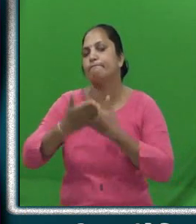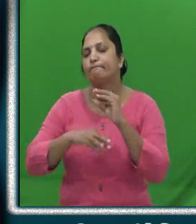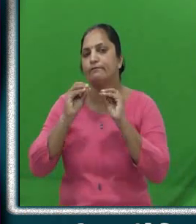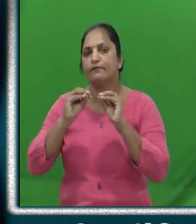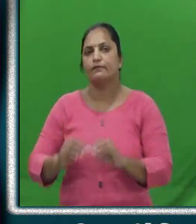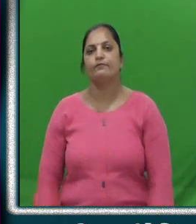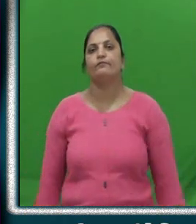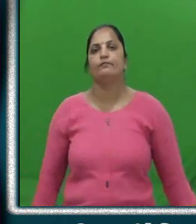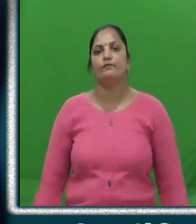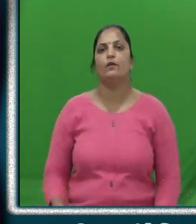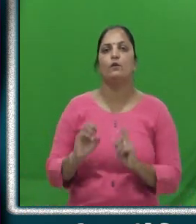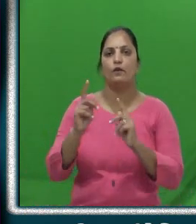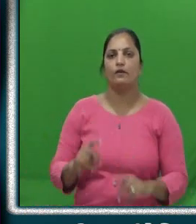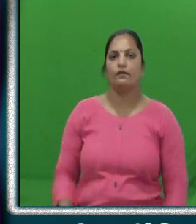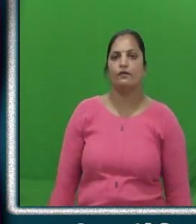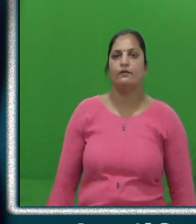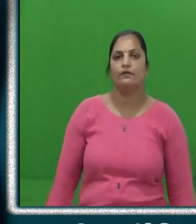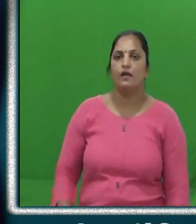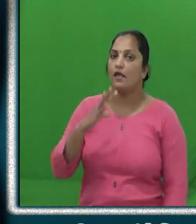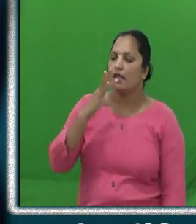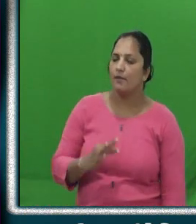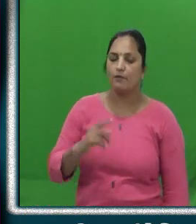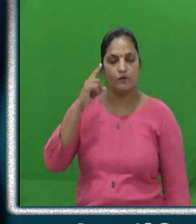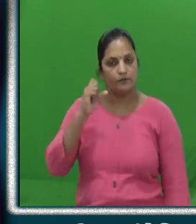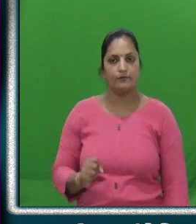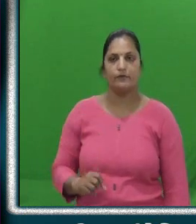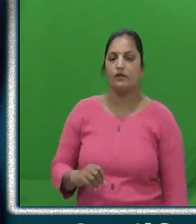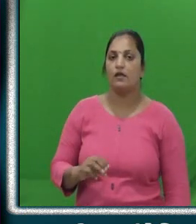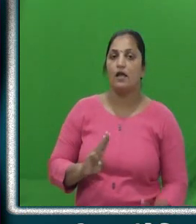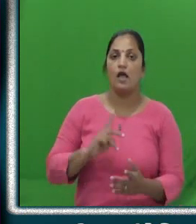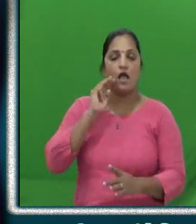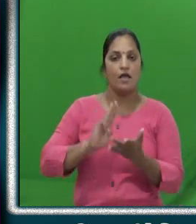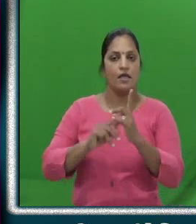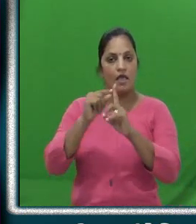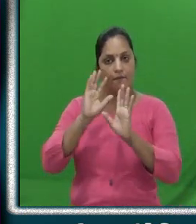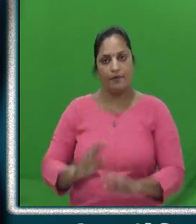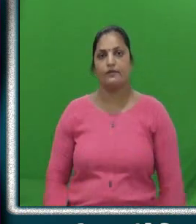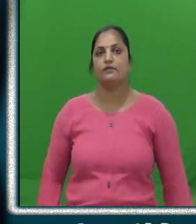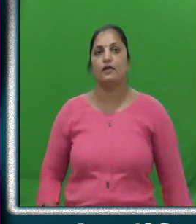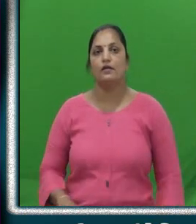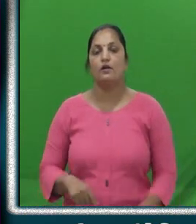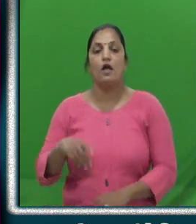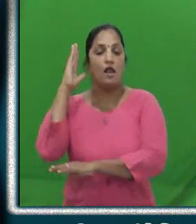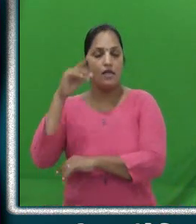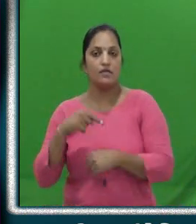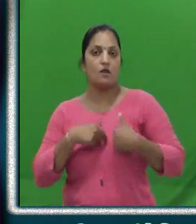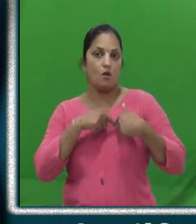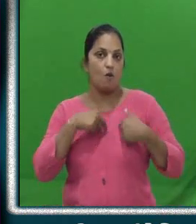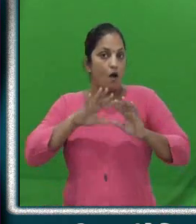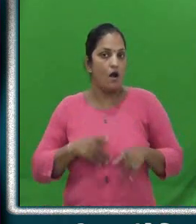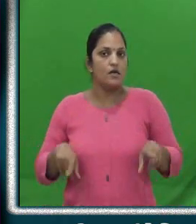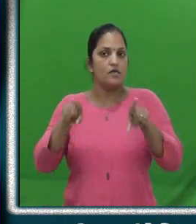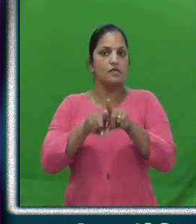બરાબર સ્ટ્રીટ પ્લેસ દ્વારા બરાબર તો આ એક ખાસ યાદ રાખવાનું મોસ્ટ આઈએમપીઝ આ પાઠનું મેન્સ